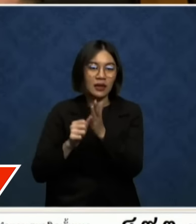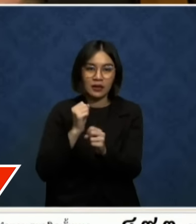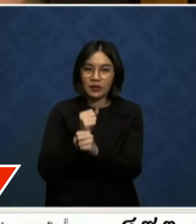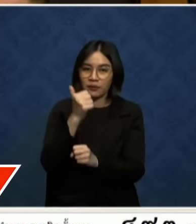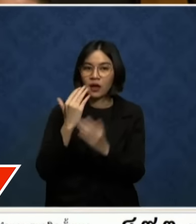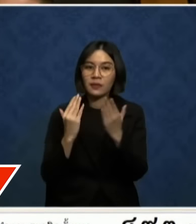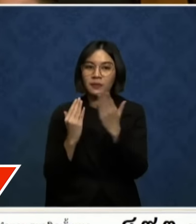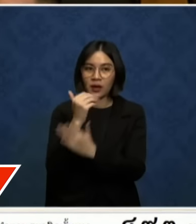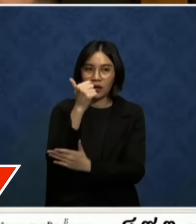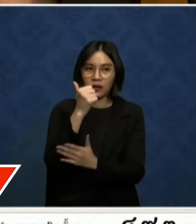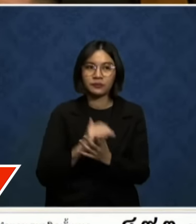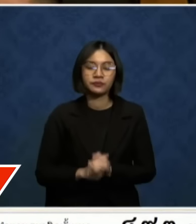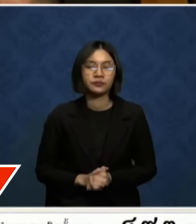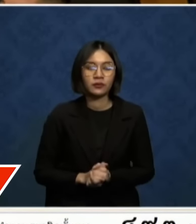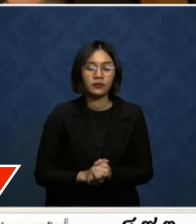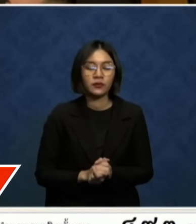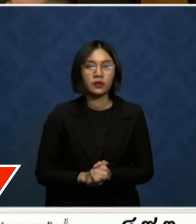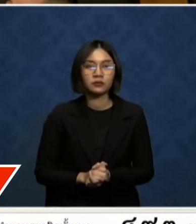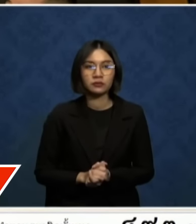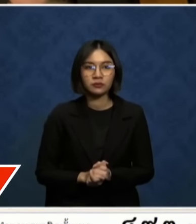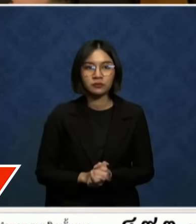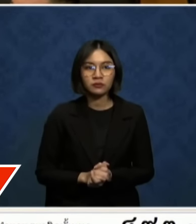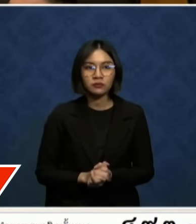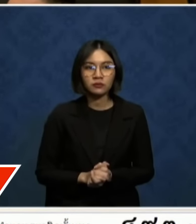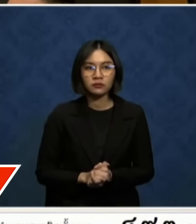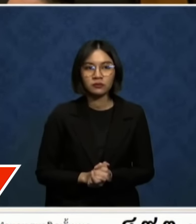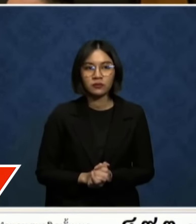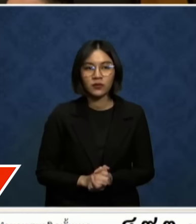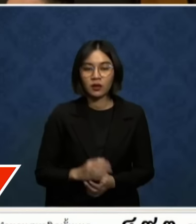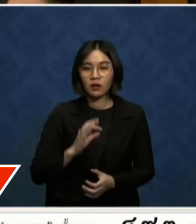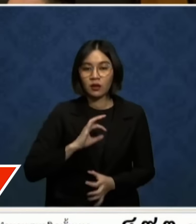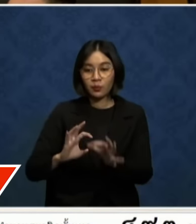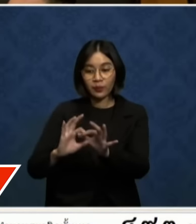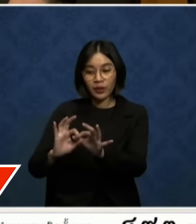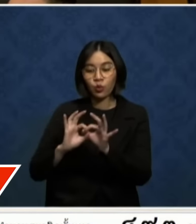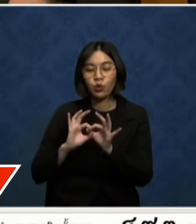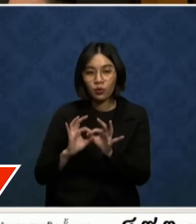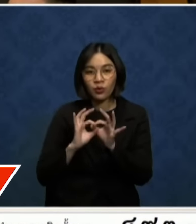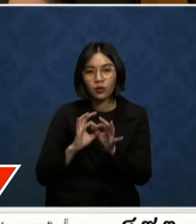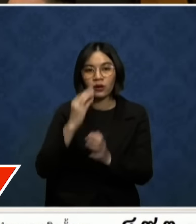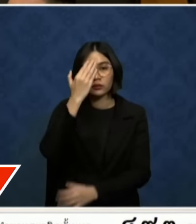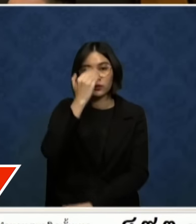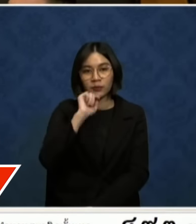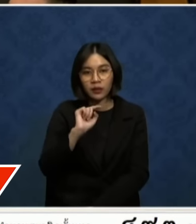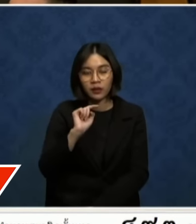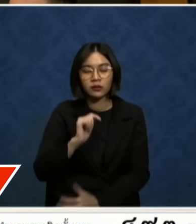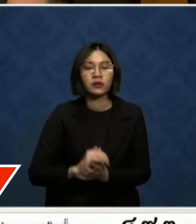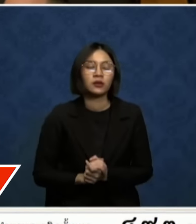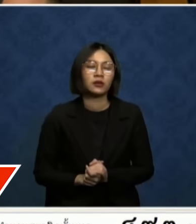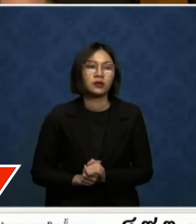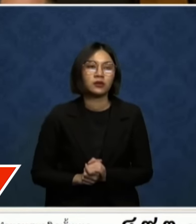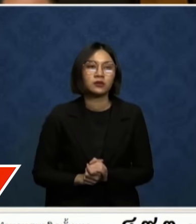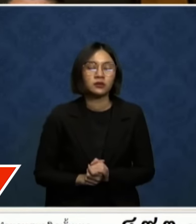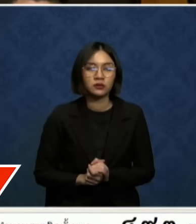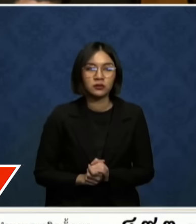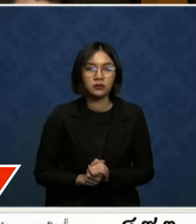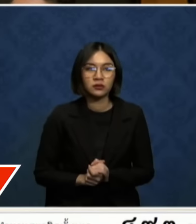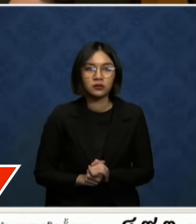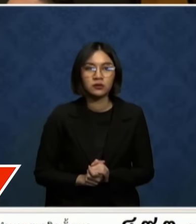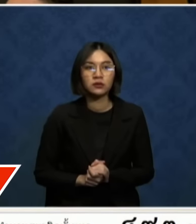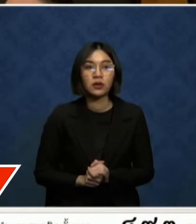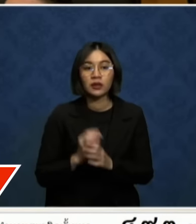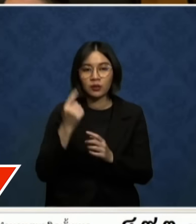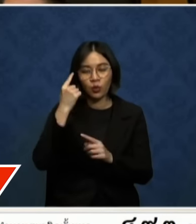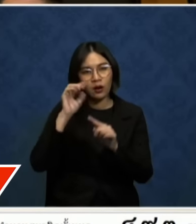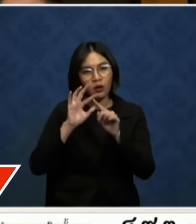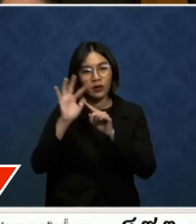ำเร็จนะครับนอกจากนั้นนะครับในเรื่องของความเป็นห่วงของท่านที่ได้เรียนเข้าใจว่าเป็นข้อที่5น